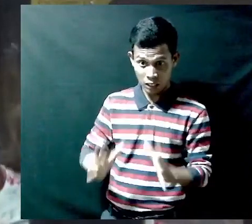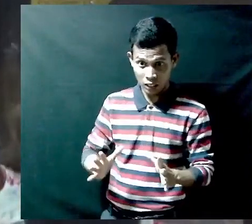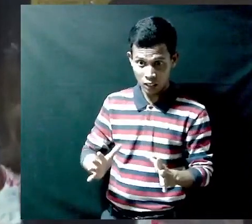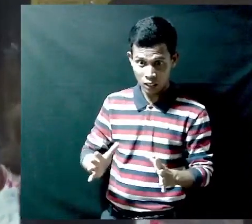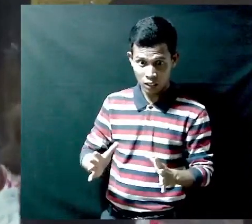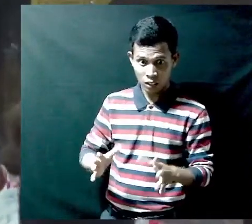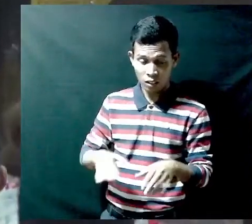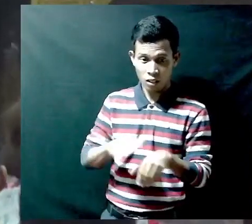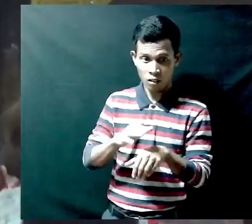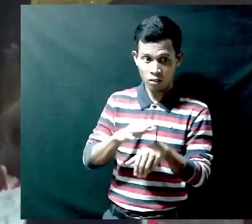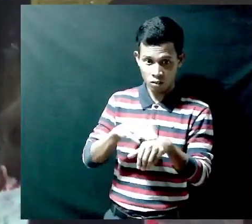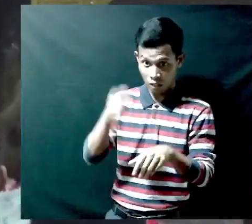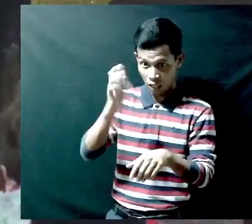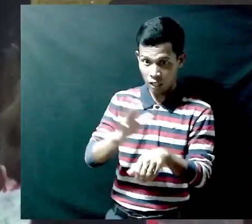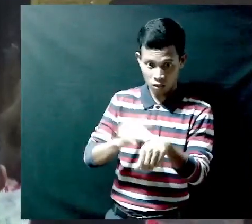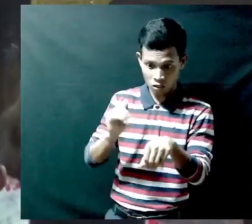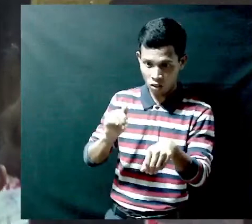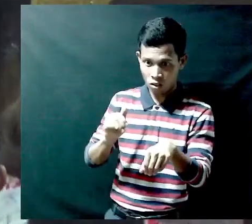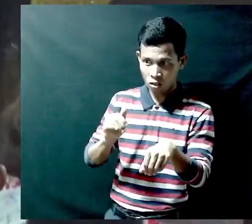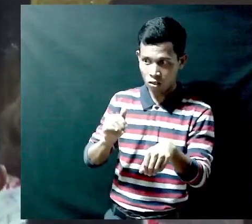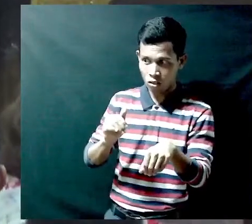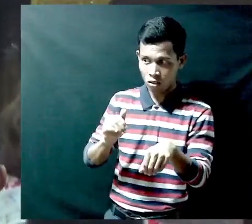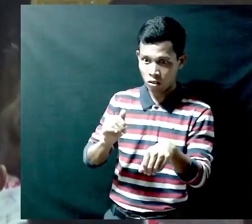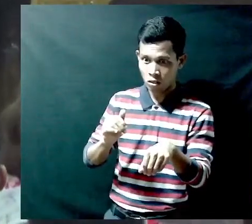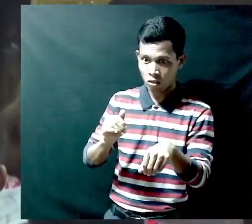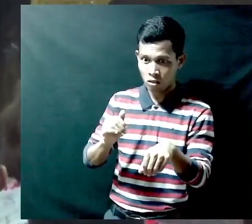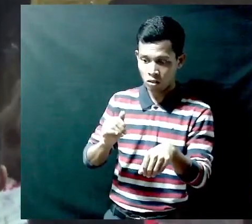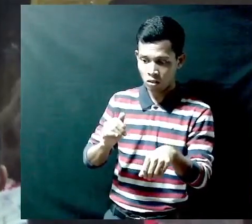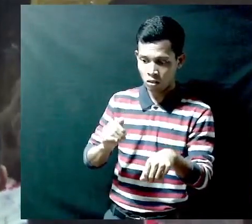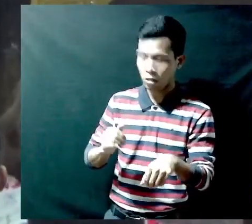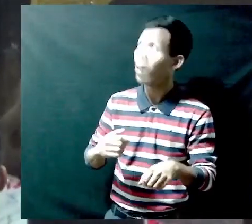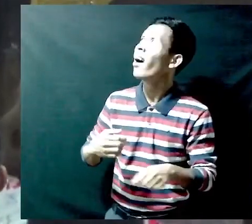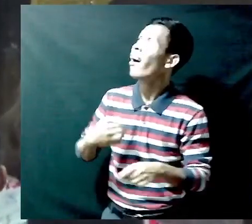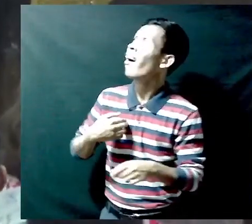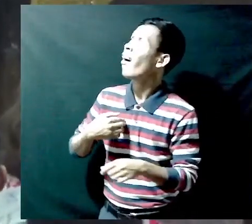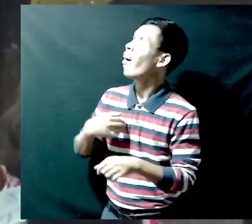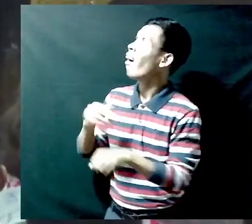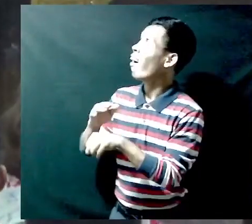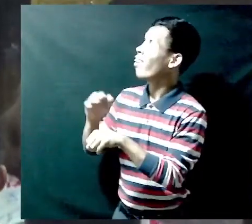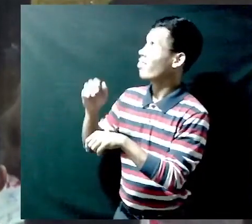O hindi na natin ma-identify, si Lord ba to? O si Satanas? O sarili ko lang?